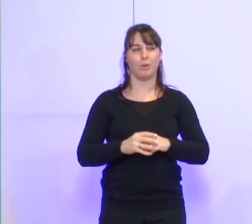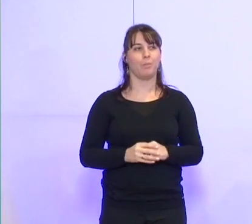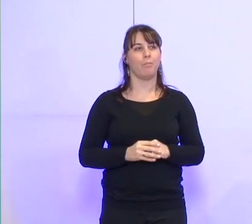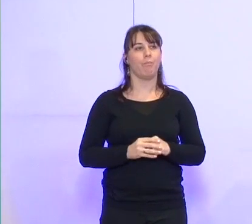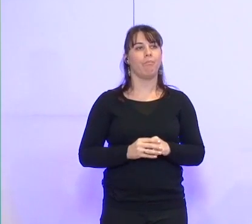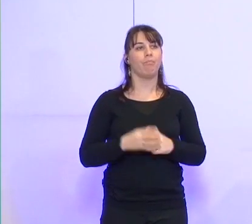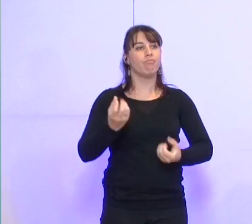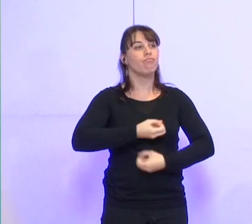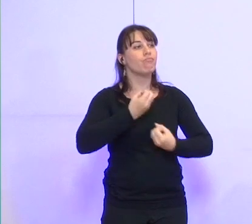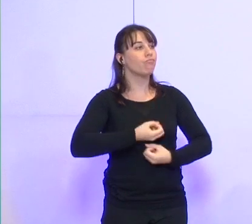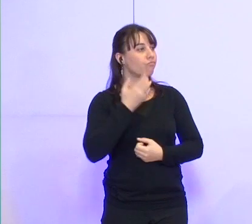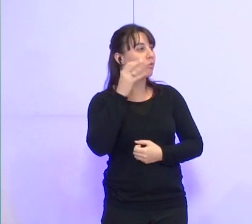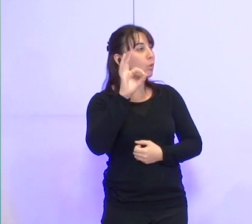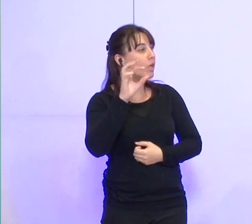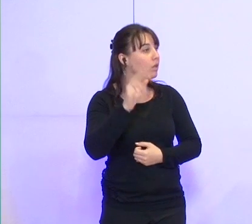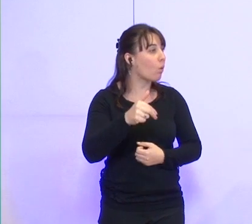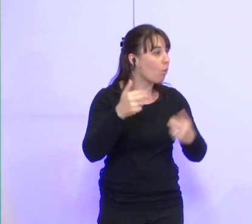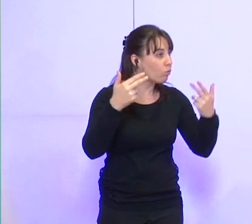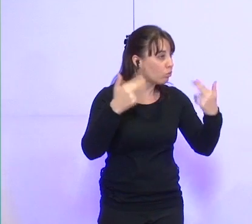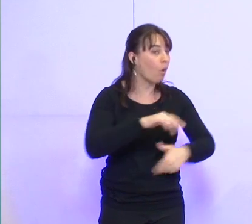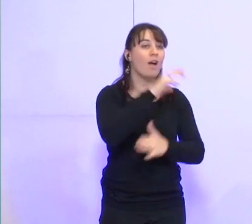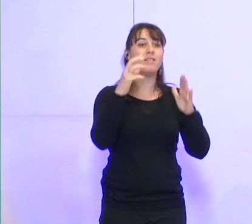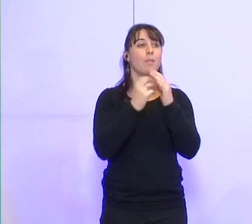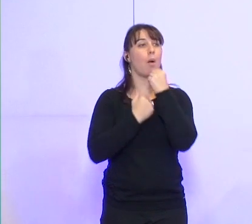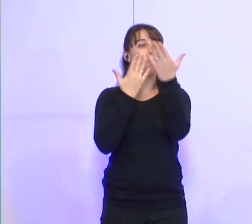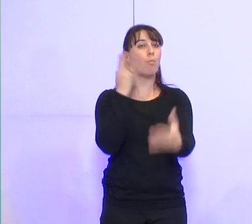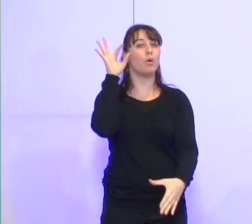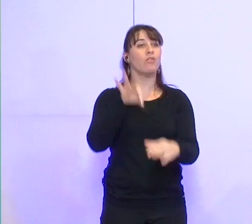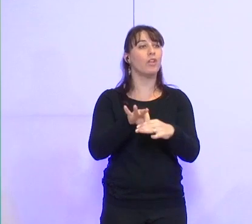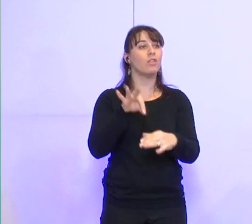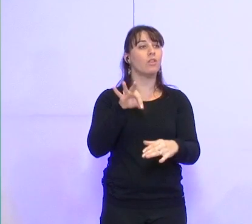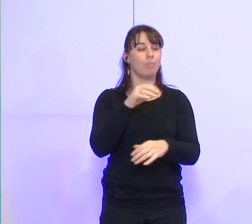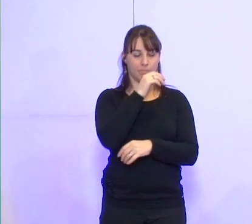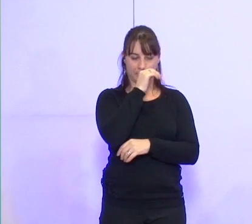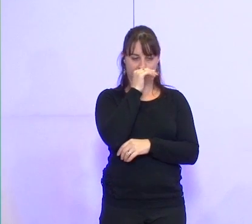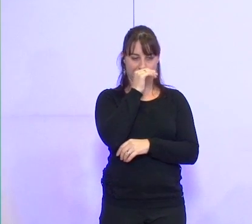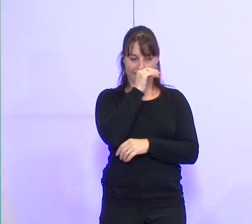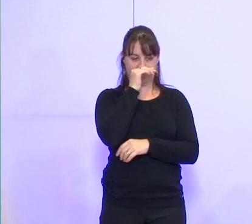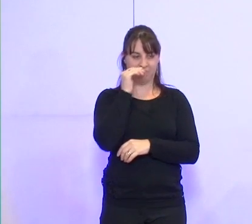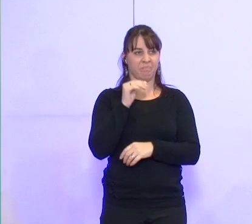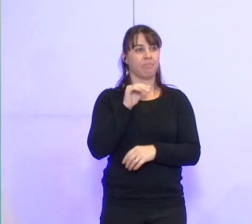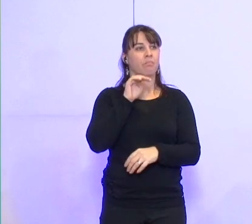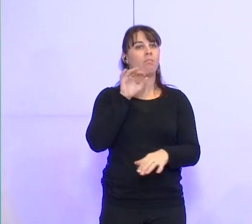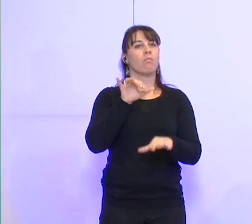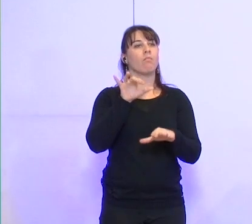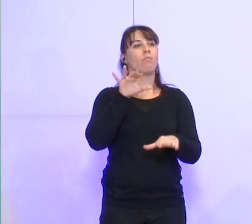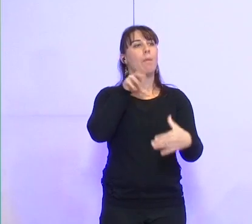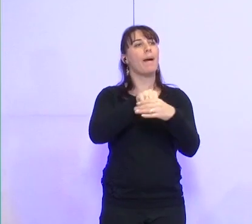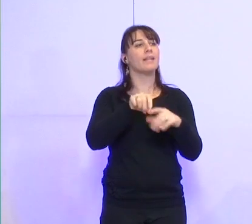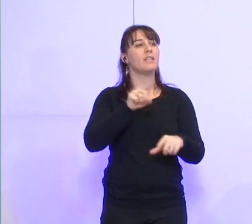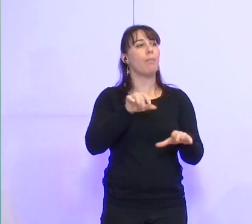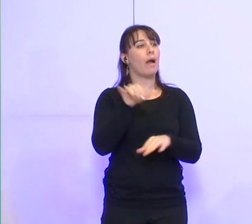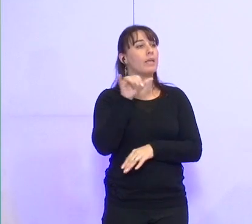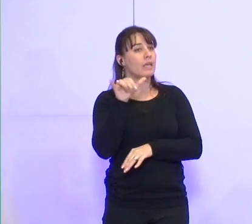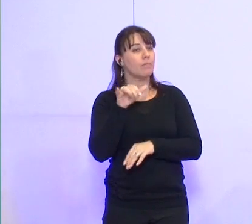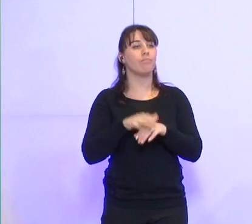Y a-t-il des interventions ? Non, je mets cette délibération aux voix. Qui ne prend pas part au vote? Qui